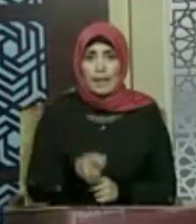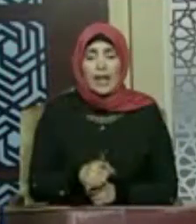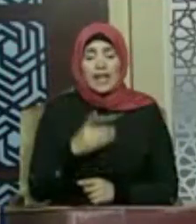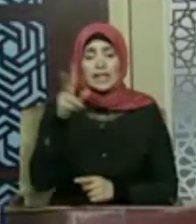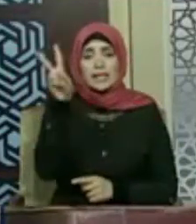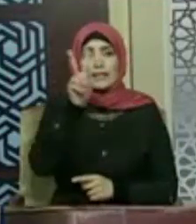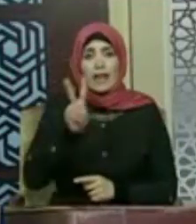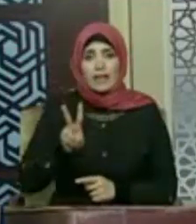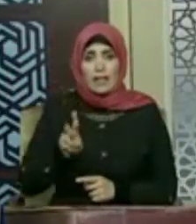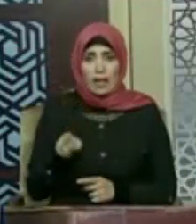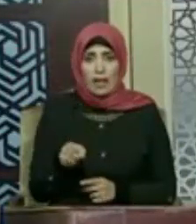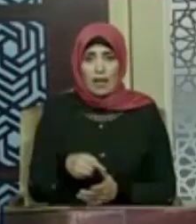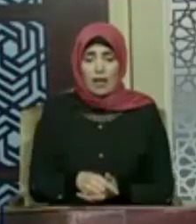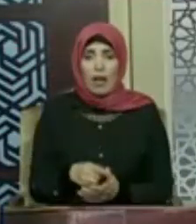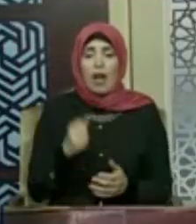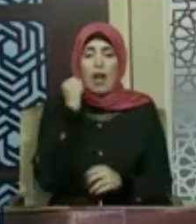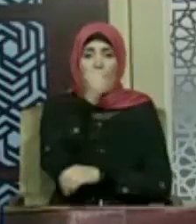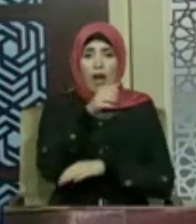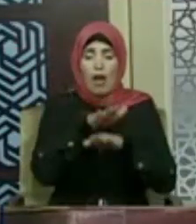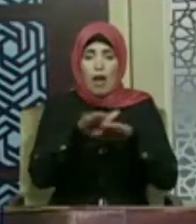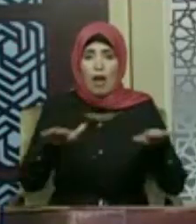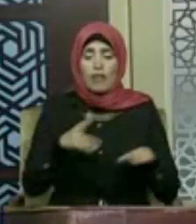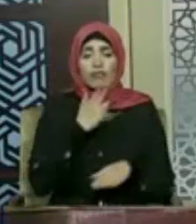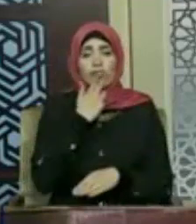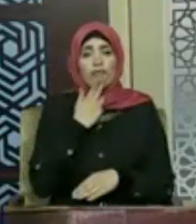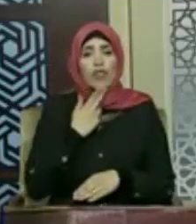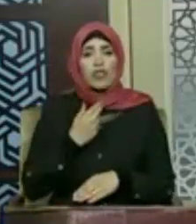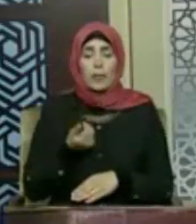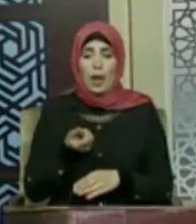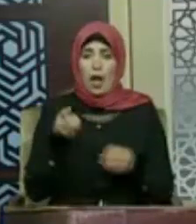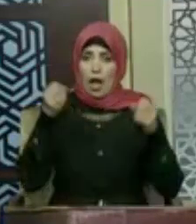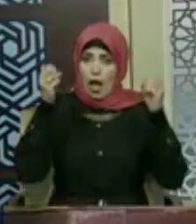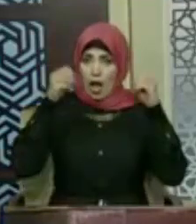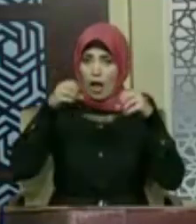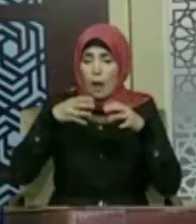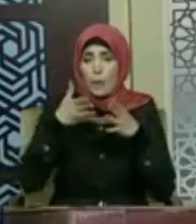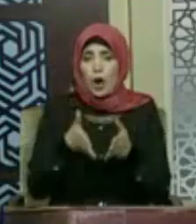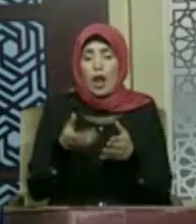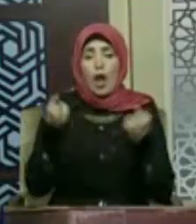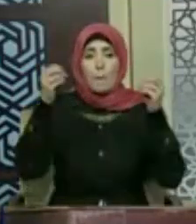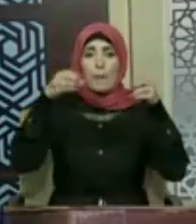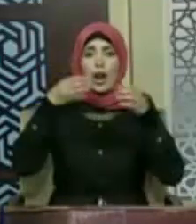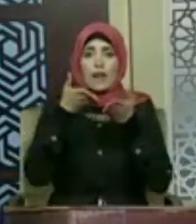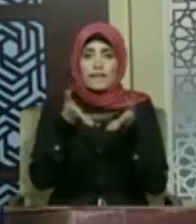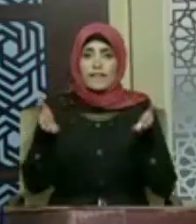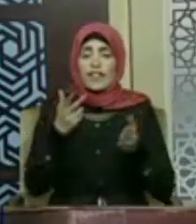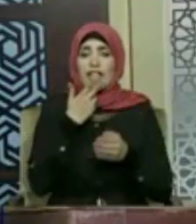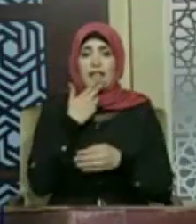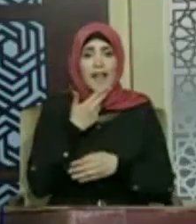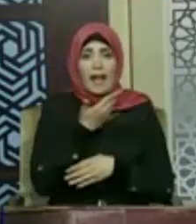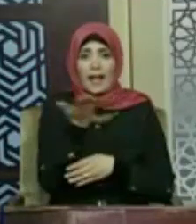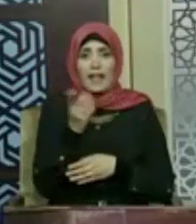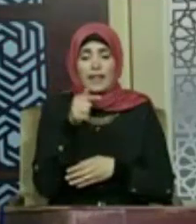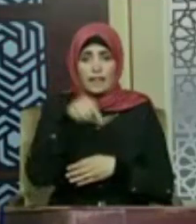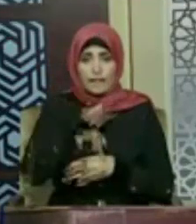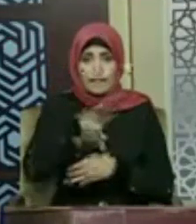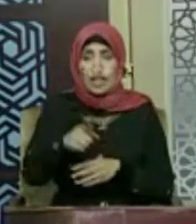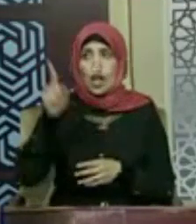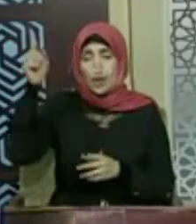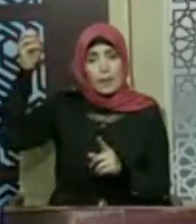أرض طيبة، أرض مباركة، أثنى عليها الله في